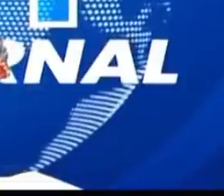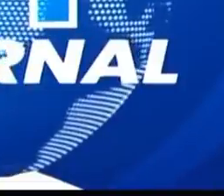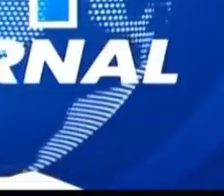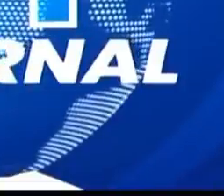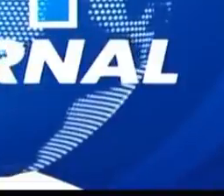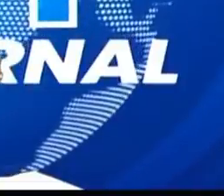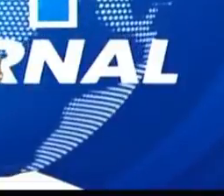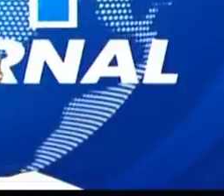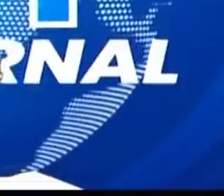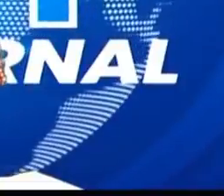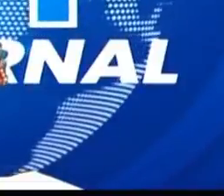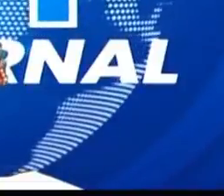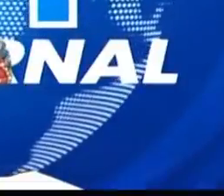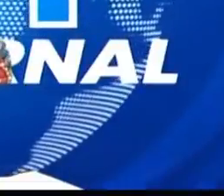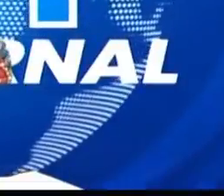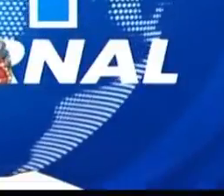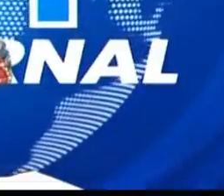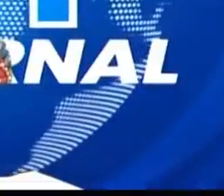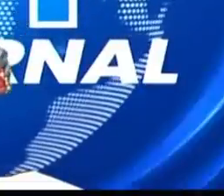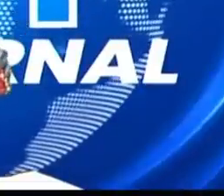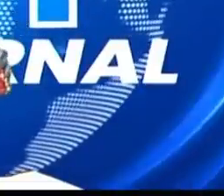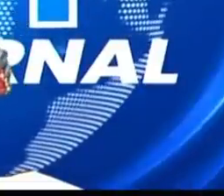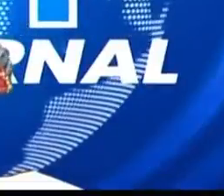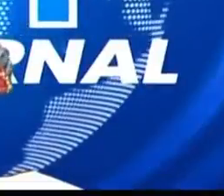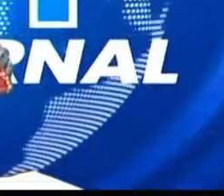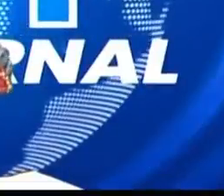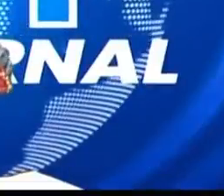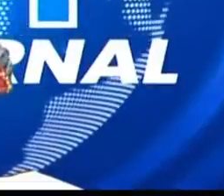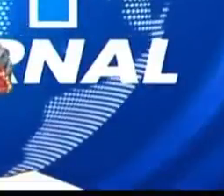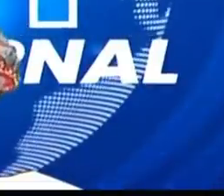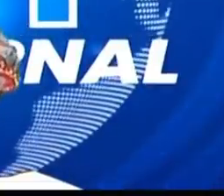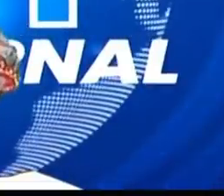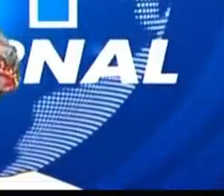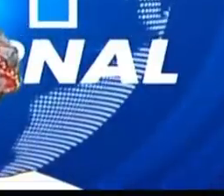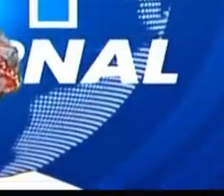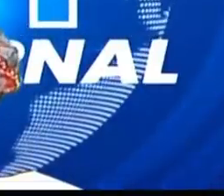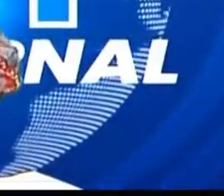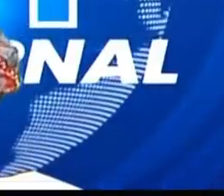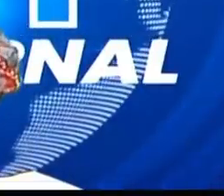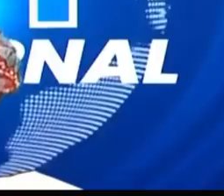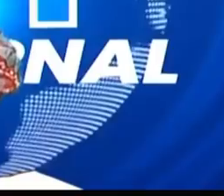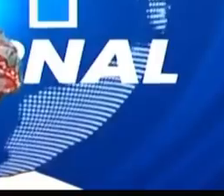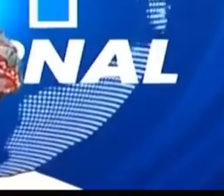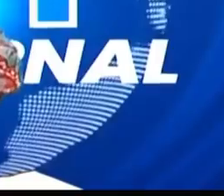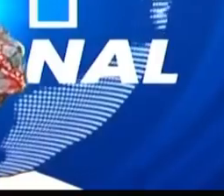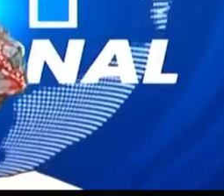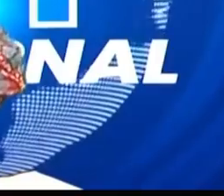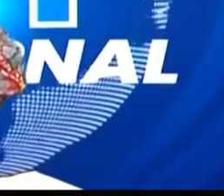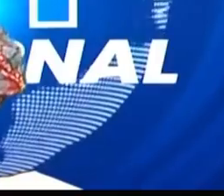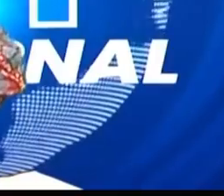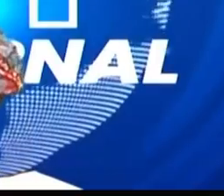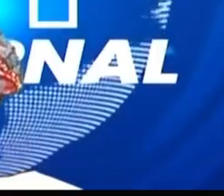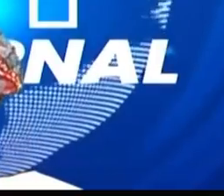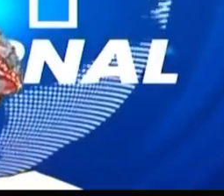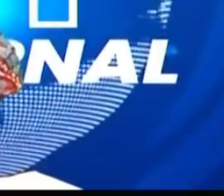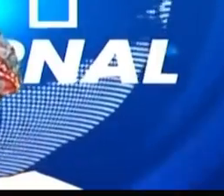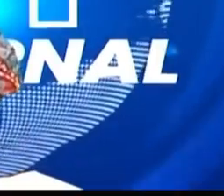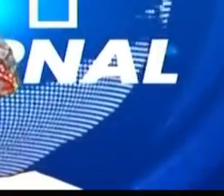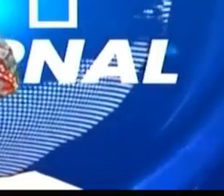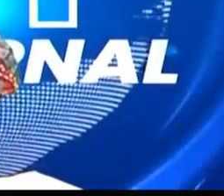l'Économie nationale. La situation à l'international accentue la pression sur les marchés des produits.